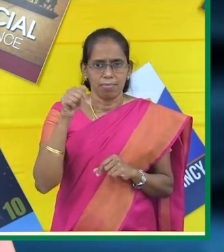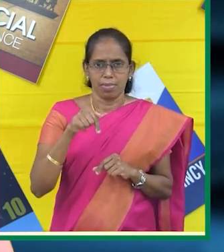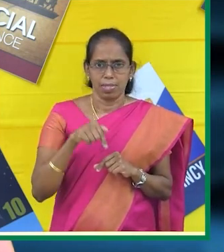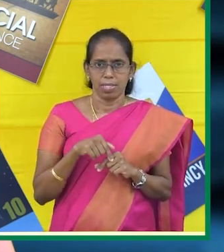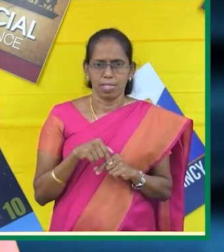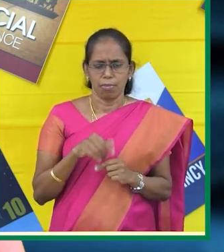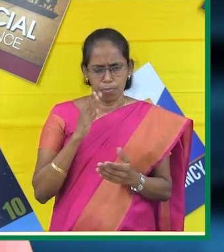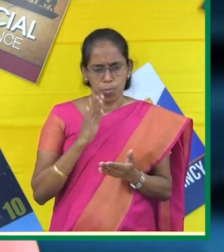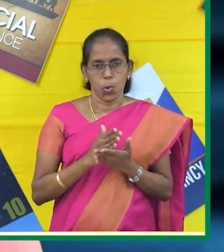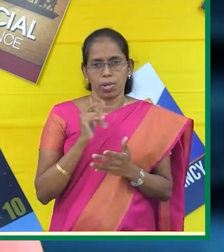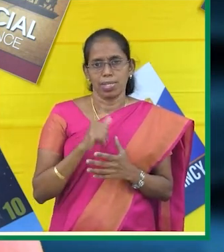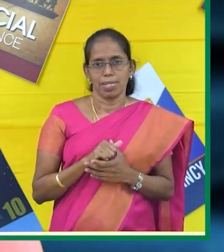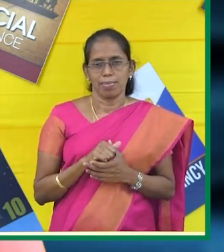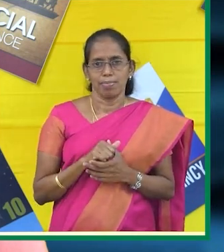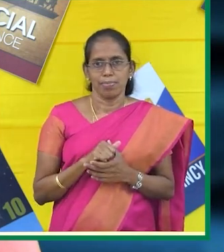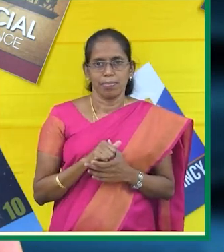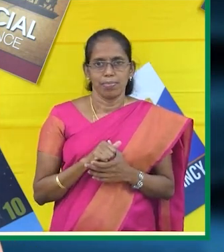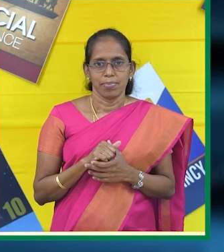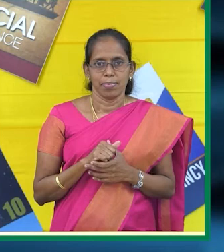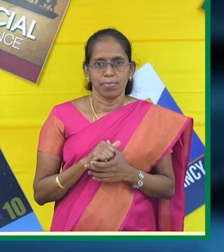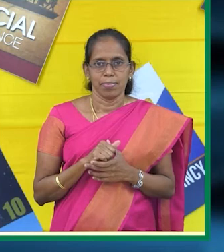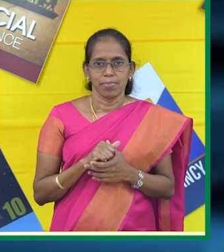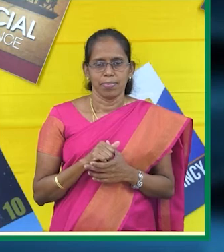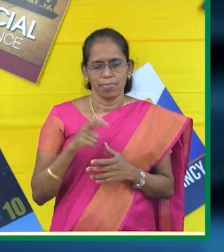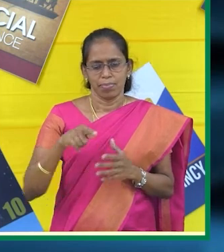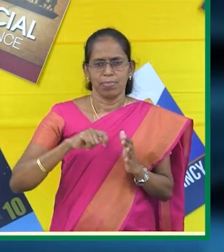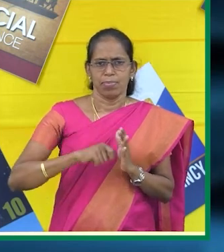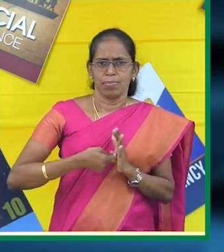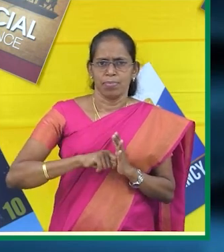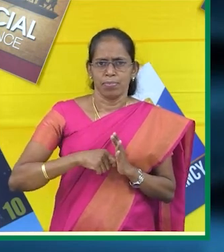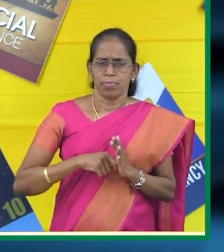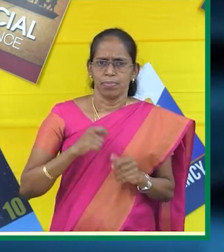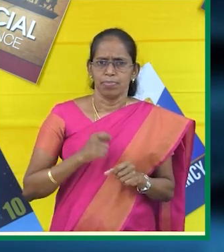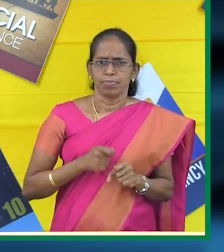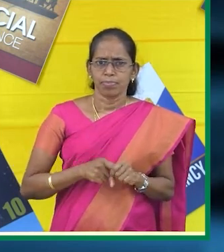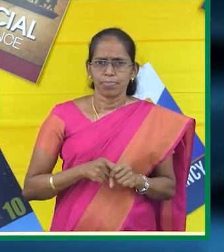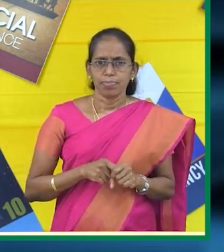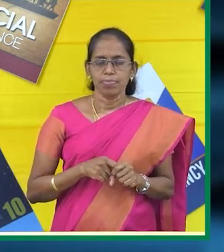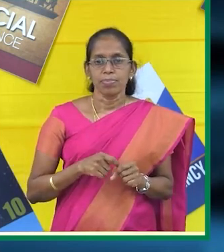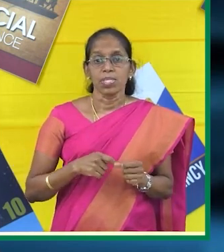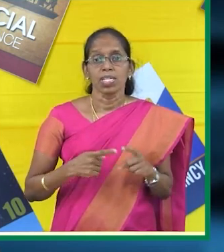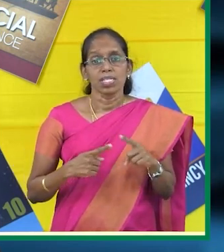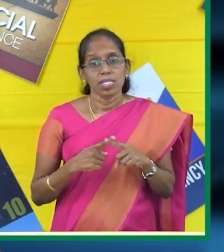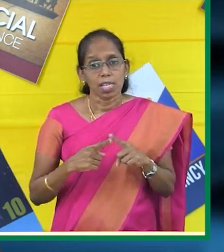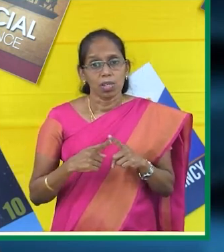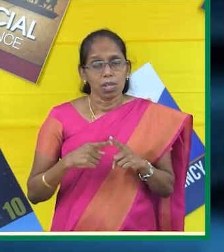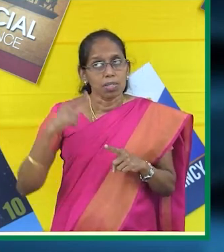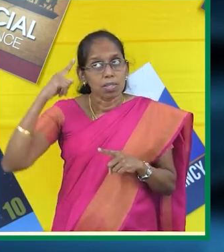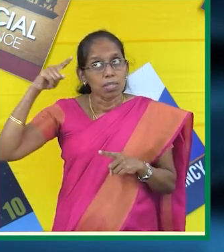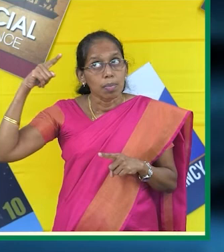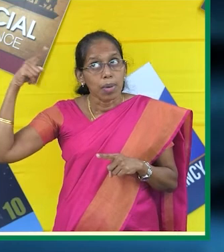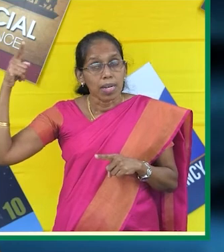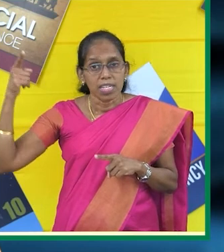இஸ் வெரி இம்பார்ட்டண்ட். இந்த இதிலெல்லாம் என்னென்னா, இந்த தொழில்நுட்பத்தை பற்றி தான் நம்ம பேசுகிறோம். தொழில்நுட்பம் என்பது